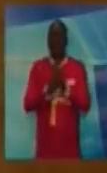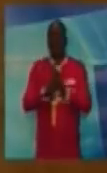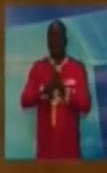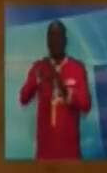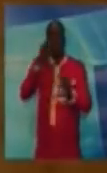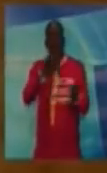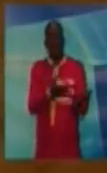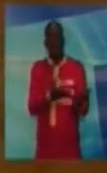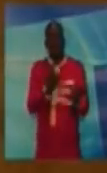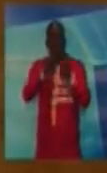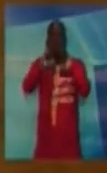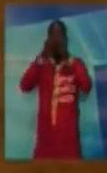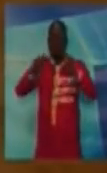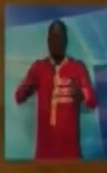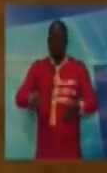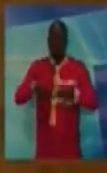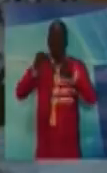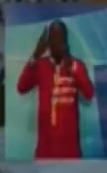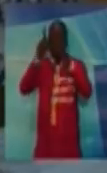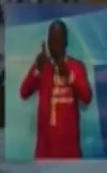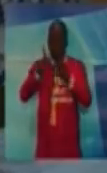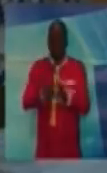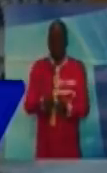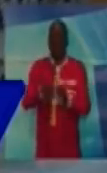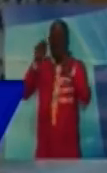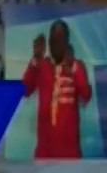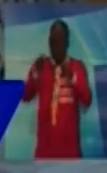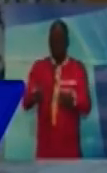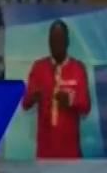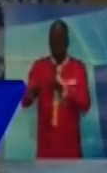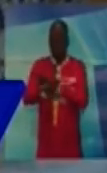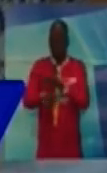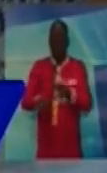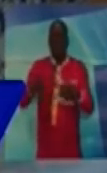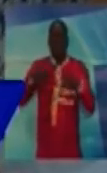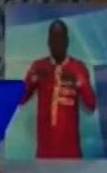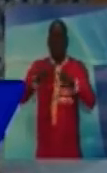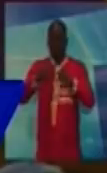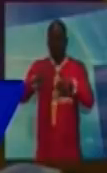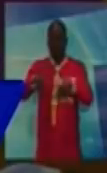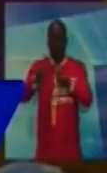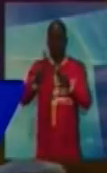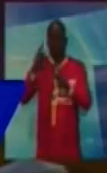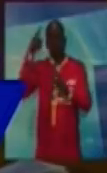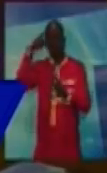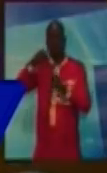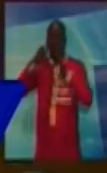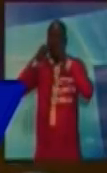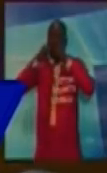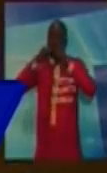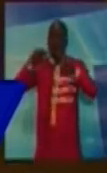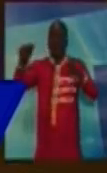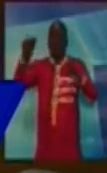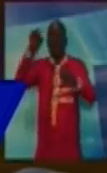cet atelier donner à son personnel les capacités et les bases solides qui leur permettent de se prononcer sur les